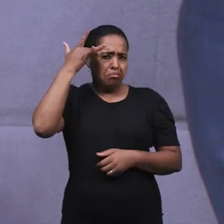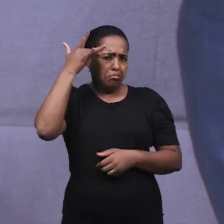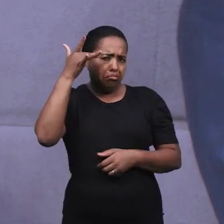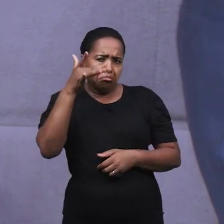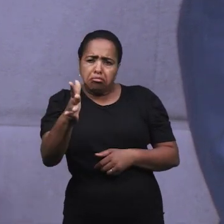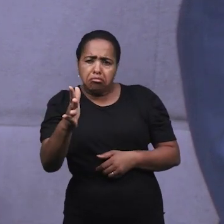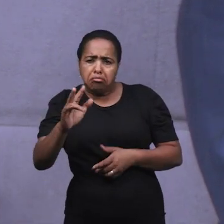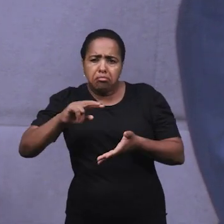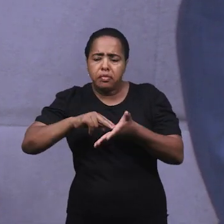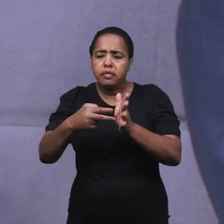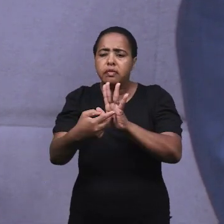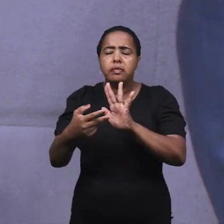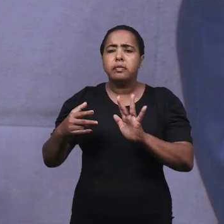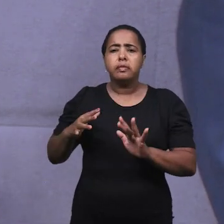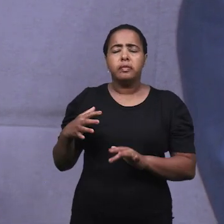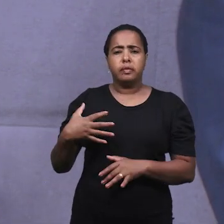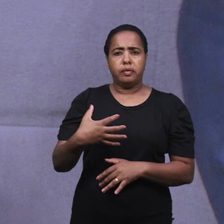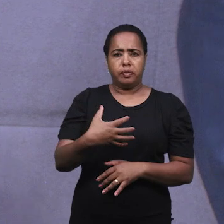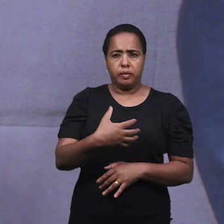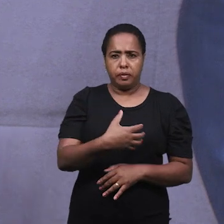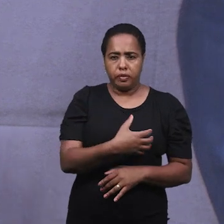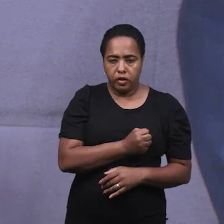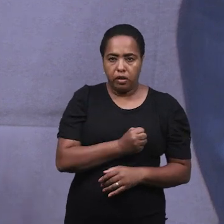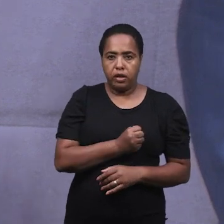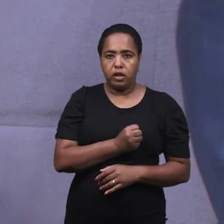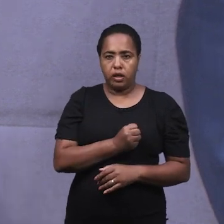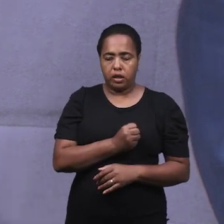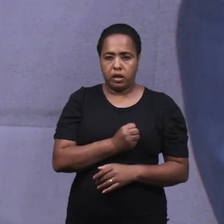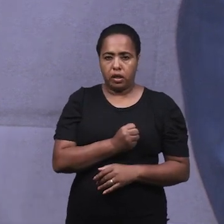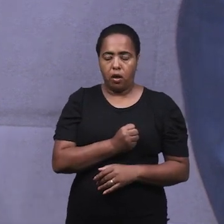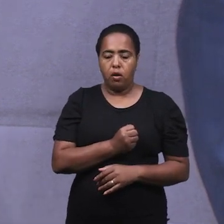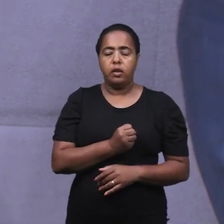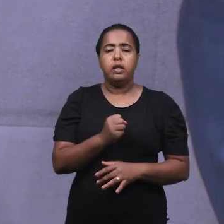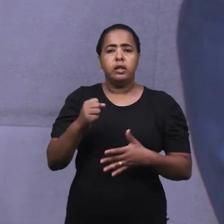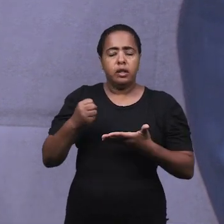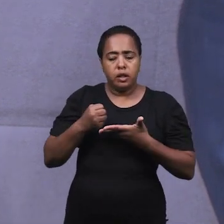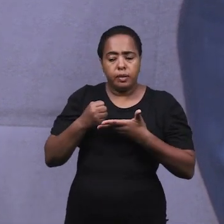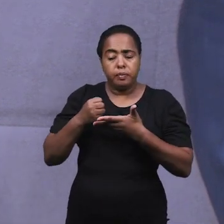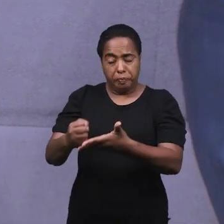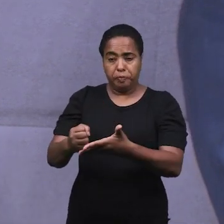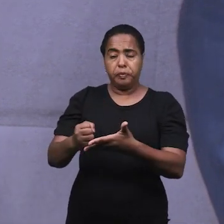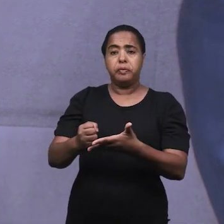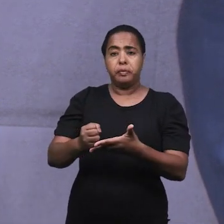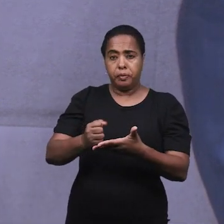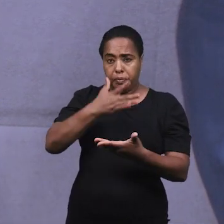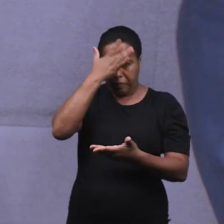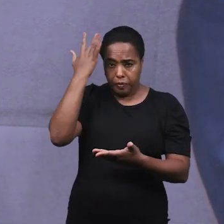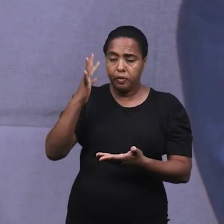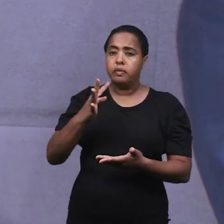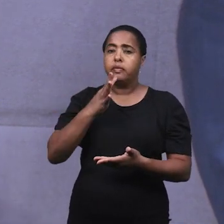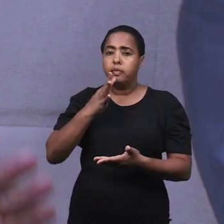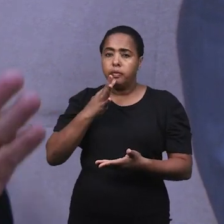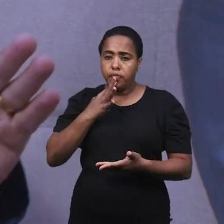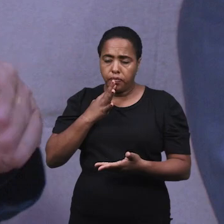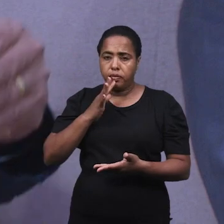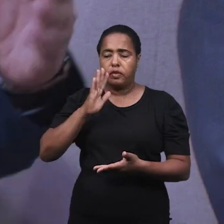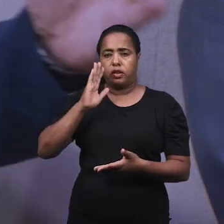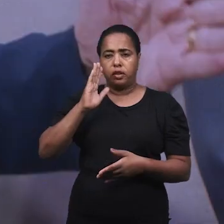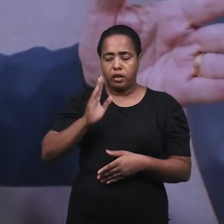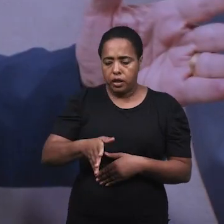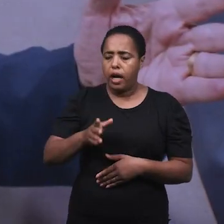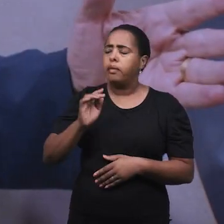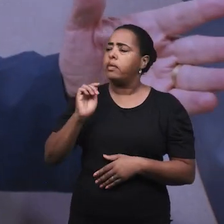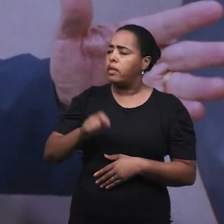qui ne connaissent pas encore dans ce consiste le salut, et pour un renfort de ceux qui ont déjà connaissance de ce projet, nous